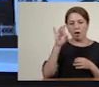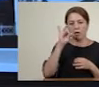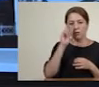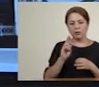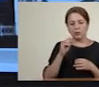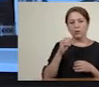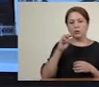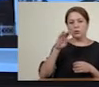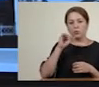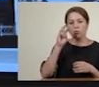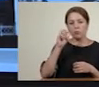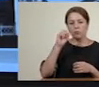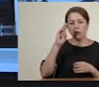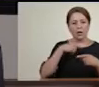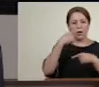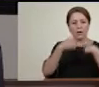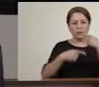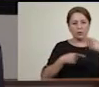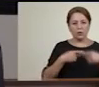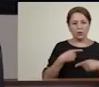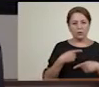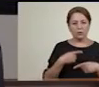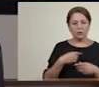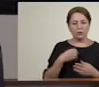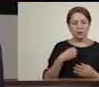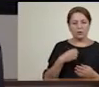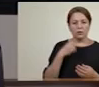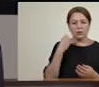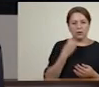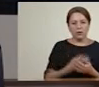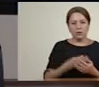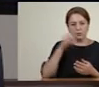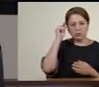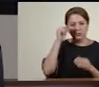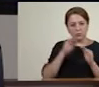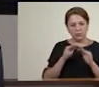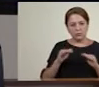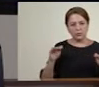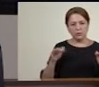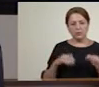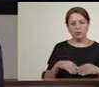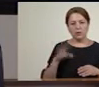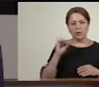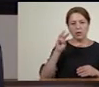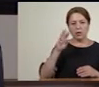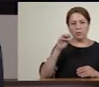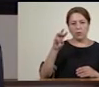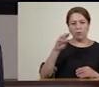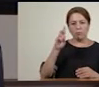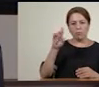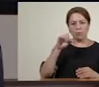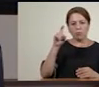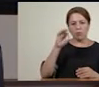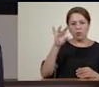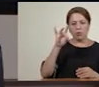Xartang qishlog'ida joylashgan. Aziz o'quvchilar, Imom Buxoriyning